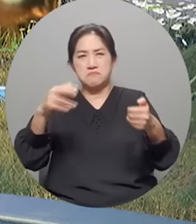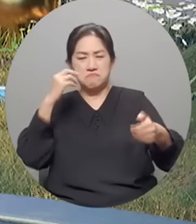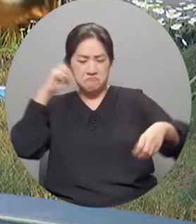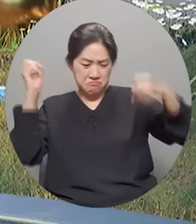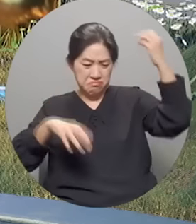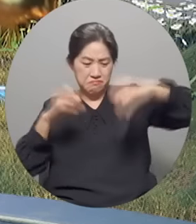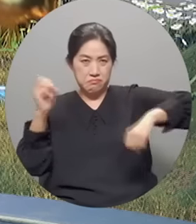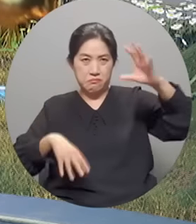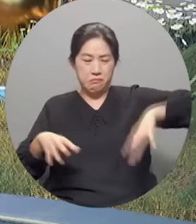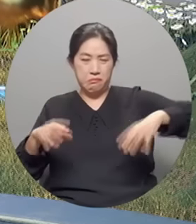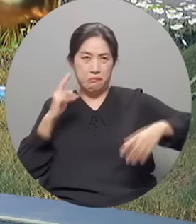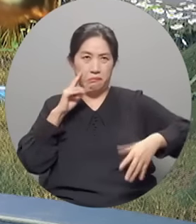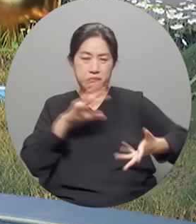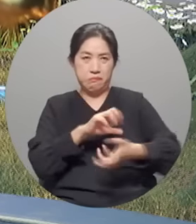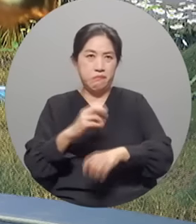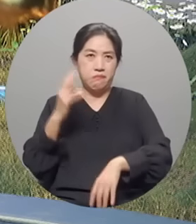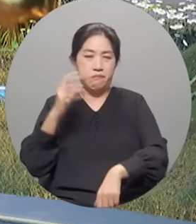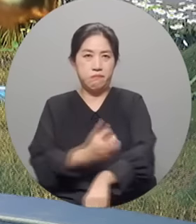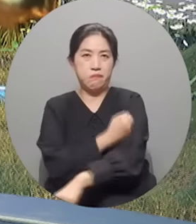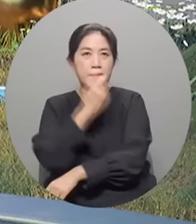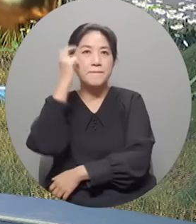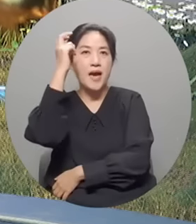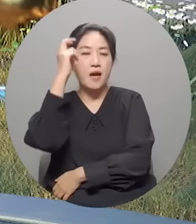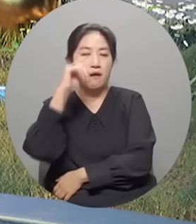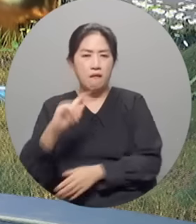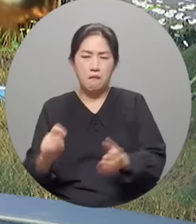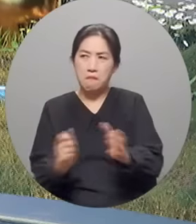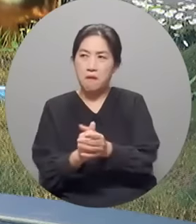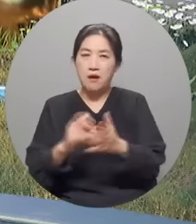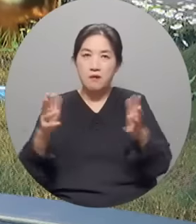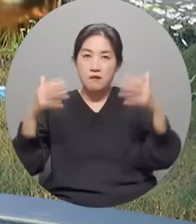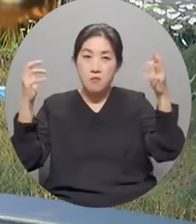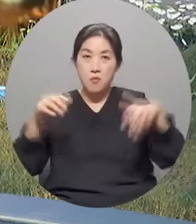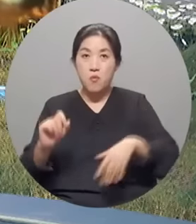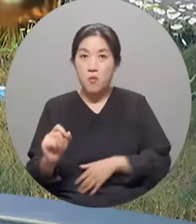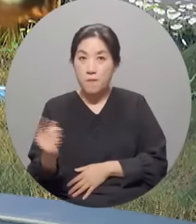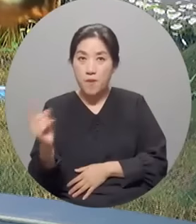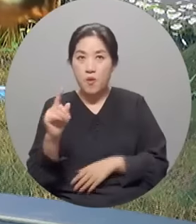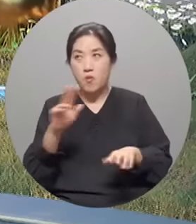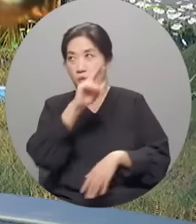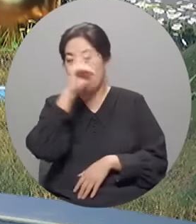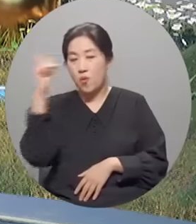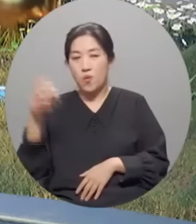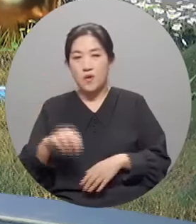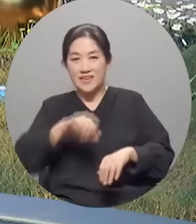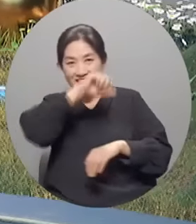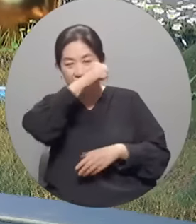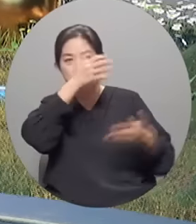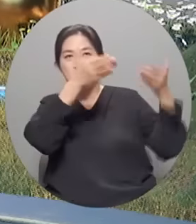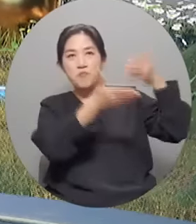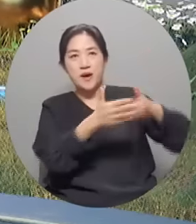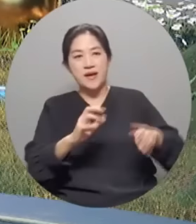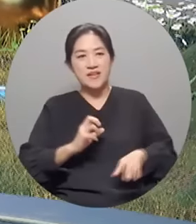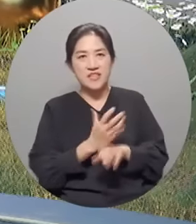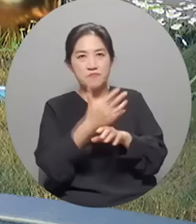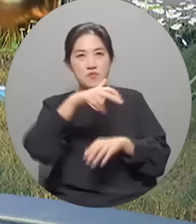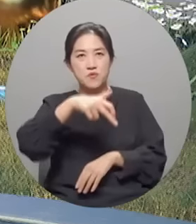물폭탄이 한꺼번에 쏟아질 것으로 보입니다. 이례적인 가을 호우의 원인은 오늘 오후 타이완에 상륙한 태풍